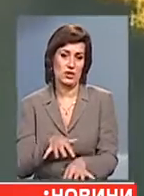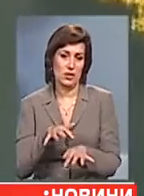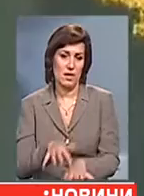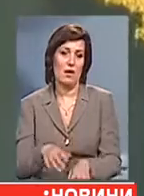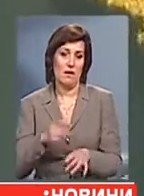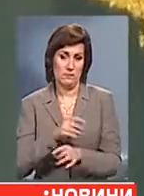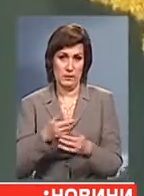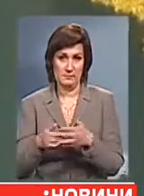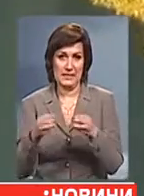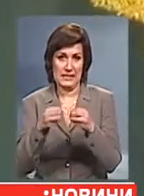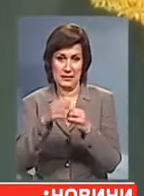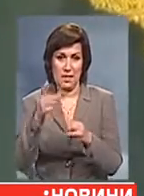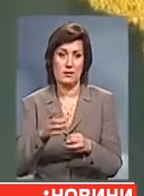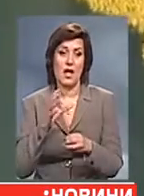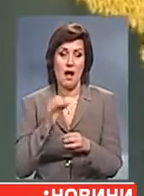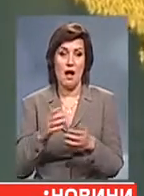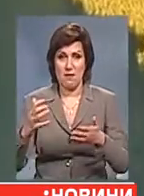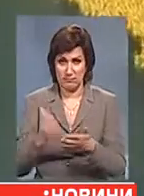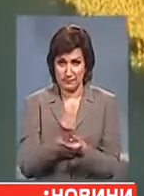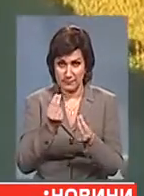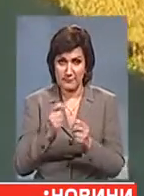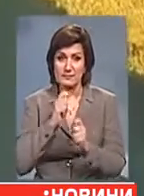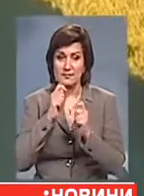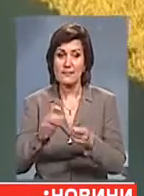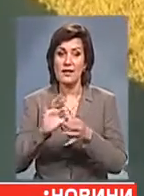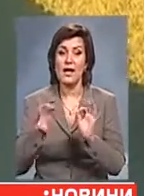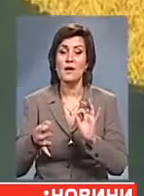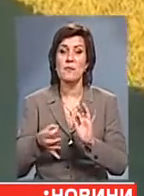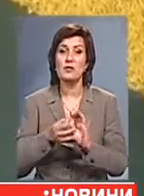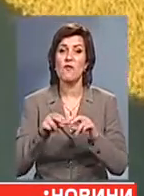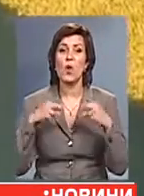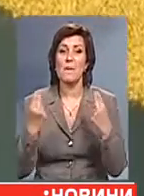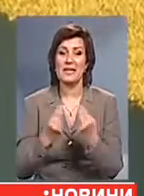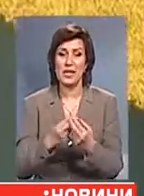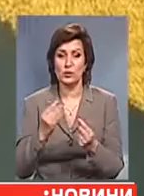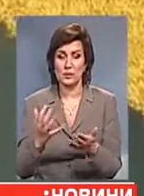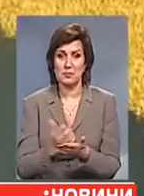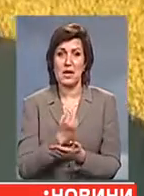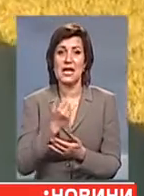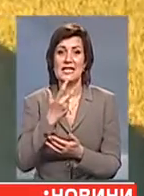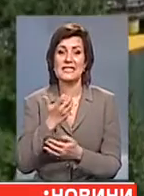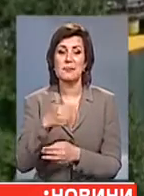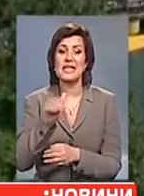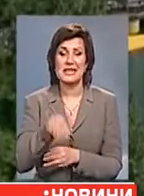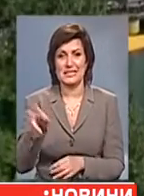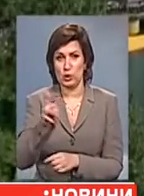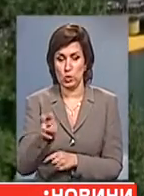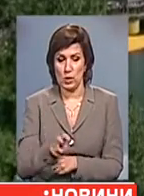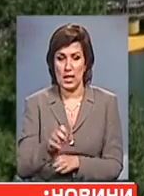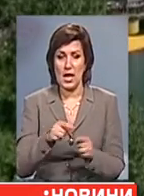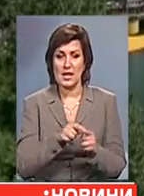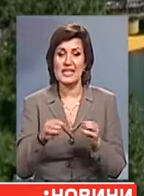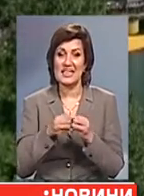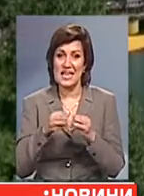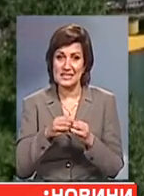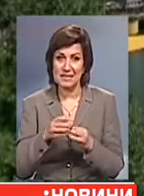іде спеціальному олімпійському комітету Іллінойсу для місцевих спортсменів. Цього року зібрали $350 тисяч, а за 10